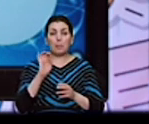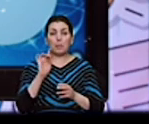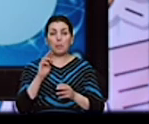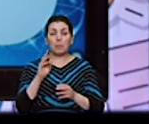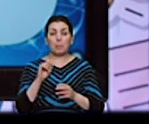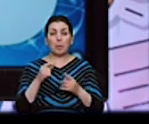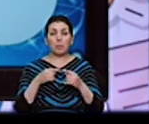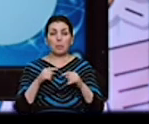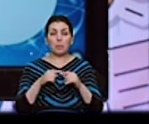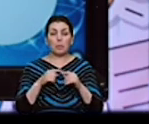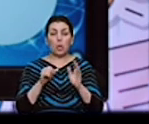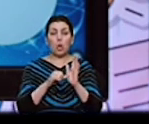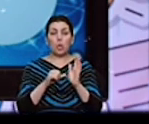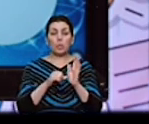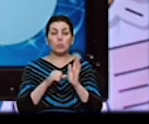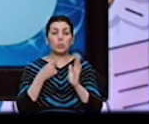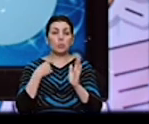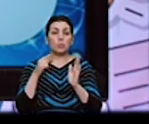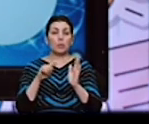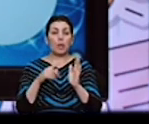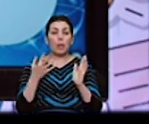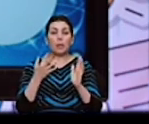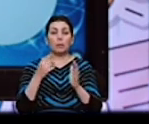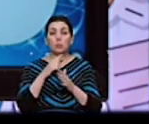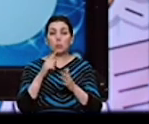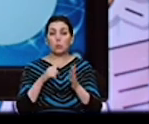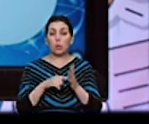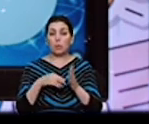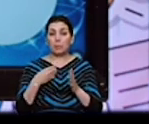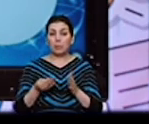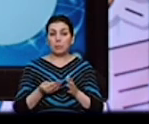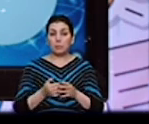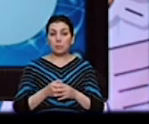birikmasida 6 so'ziga biz qanday so'roq beramiz?